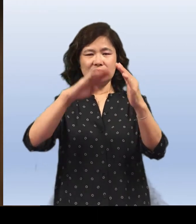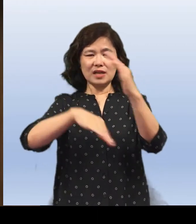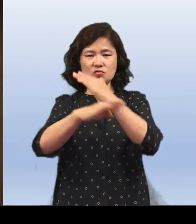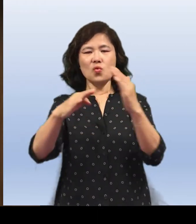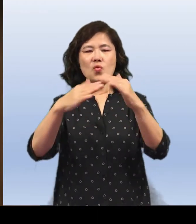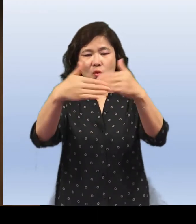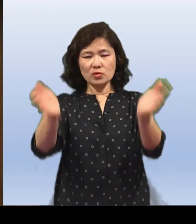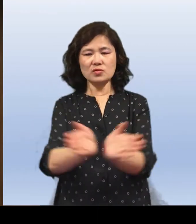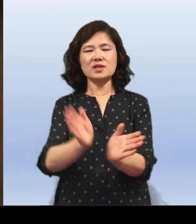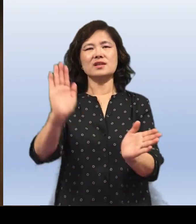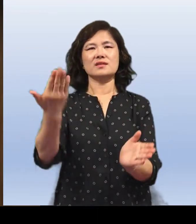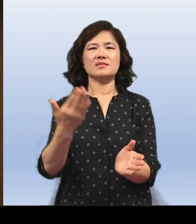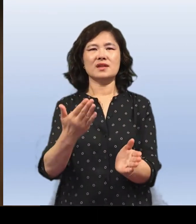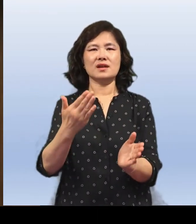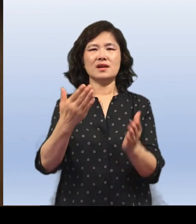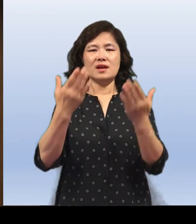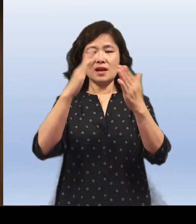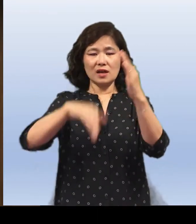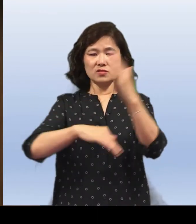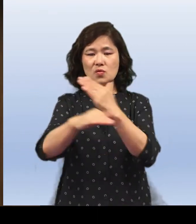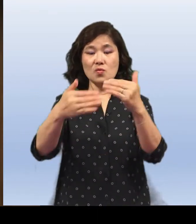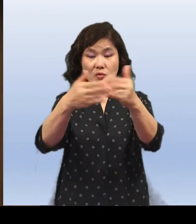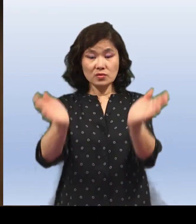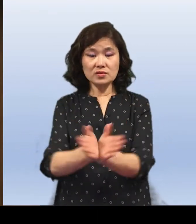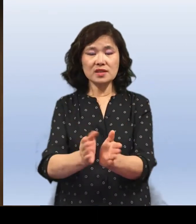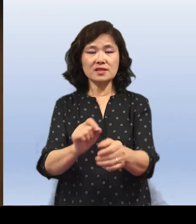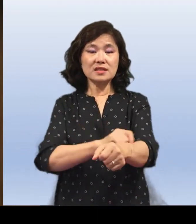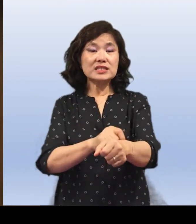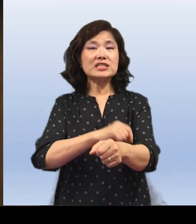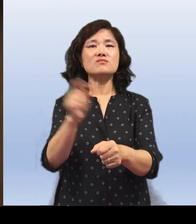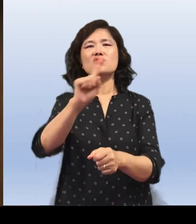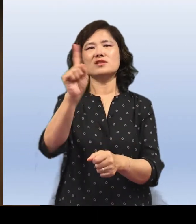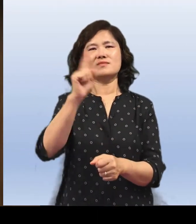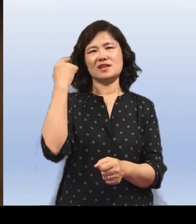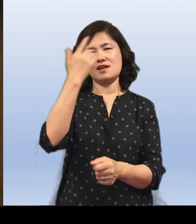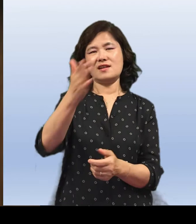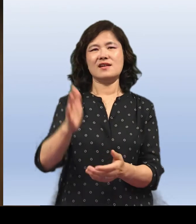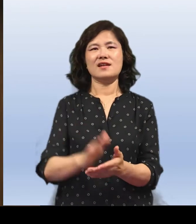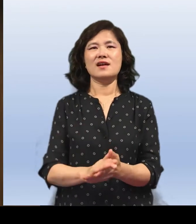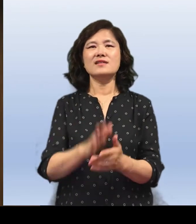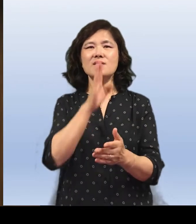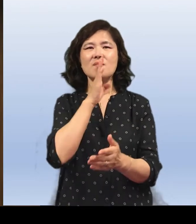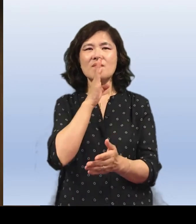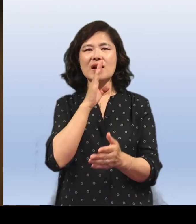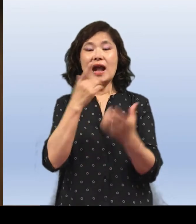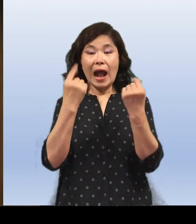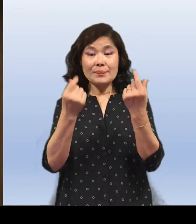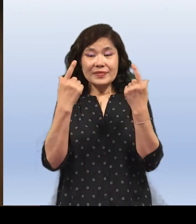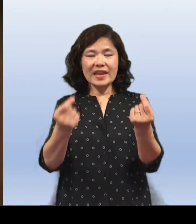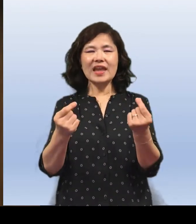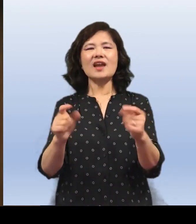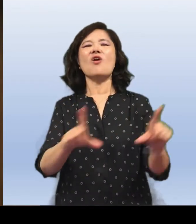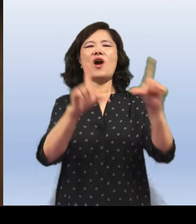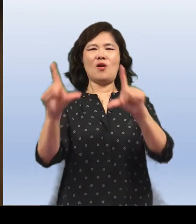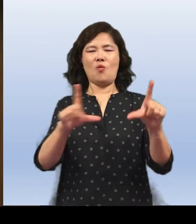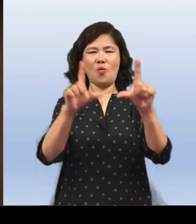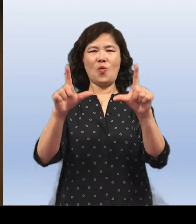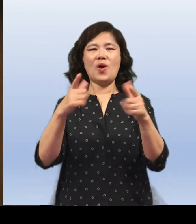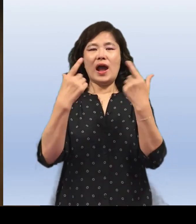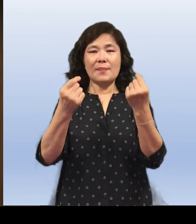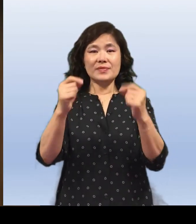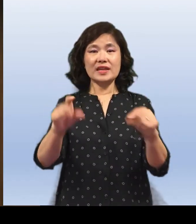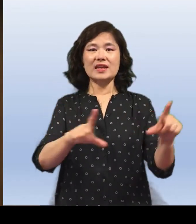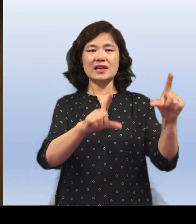이루었습니다. 여러분, 가족 공동체의 가장 큰 특징은 무엇이라고 볼 수 있겠습니까? 바로 함께 거하고